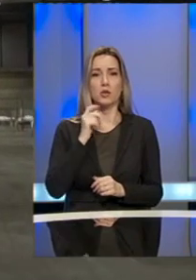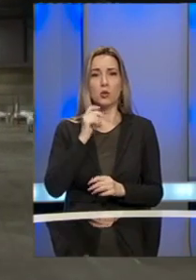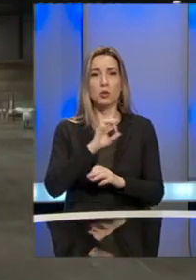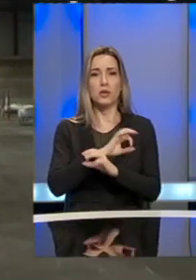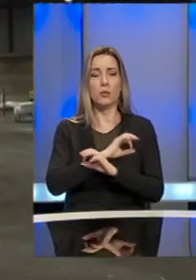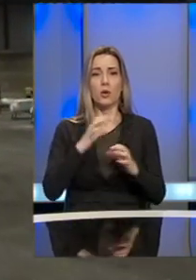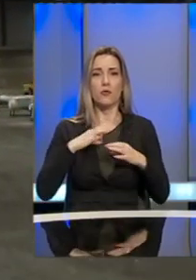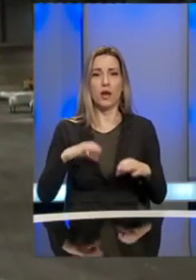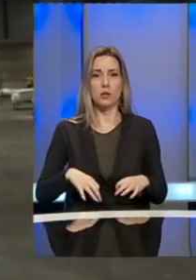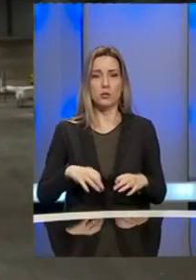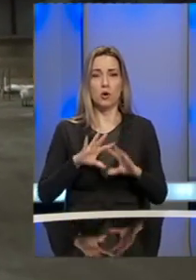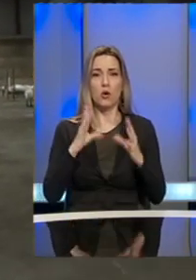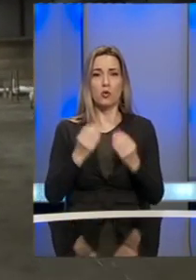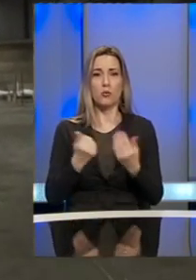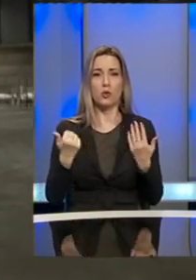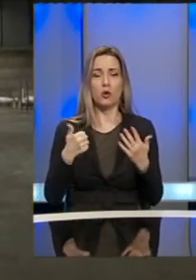od koronavirusa, ukupno